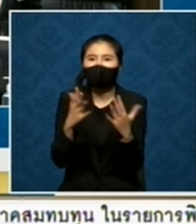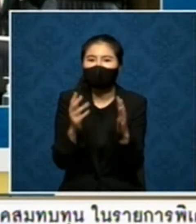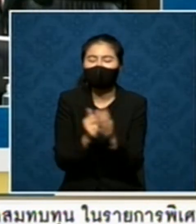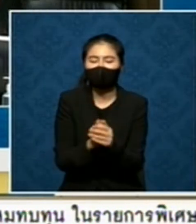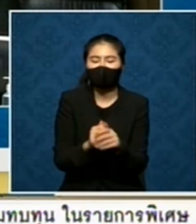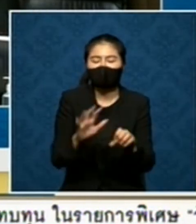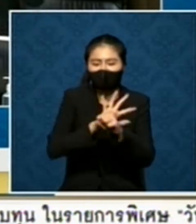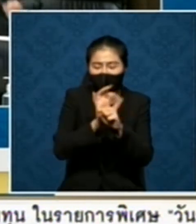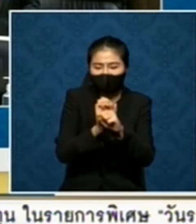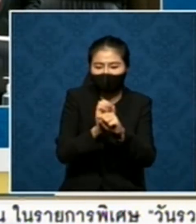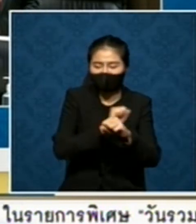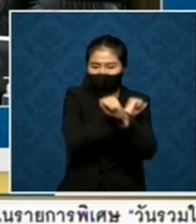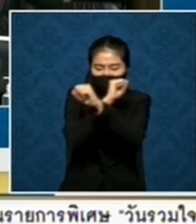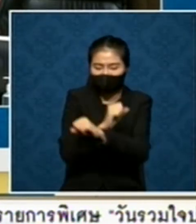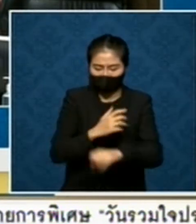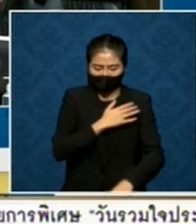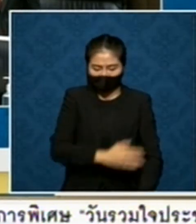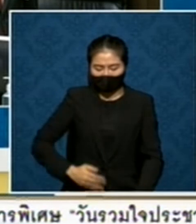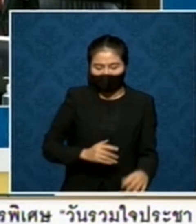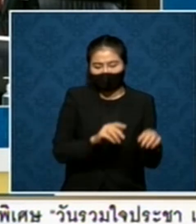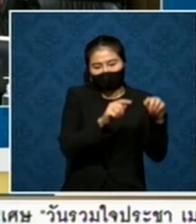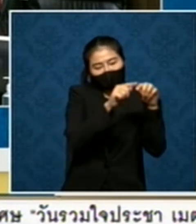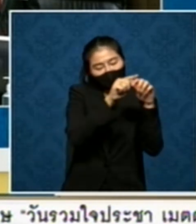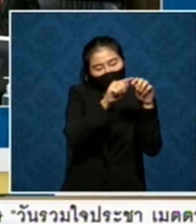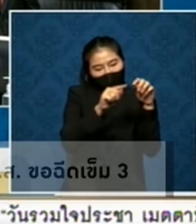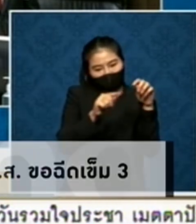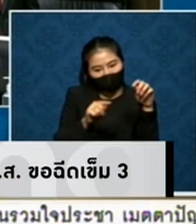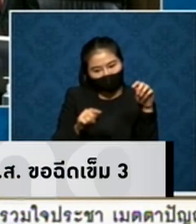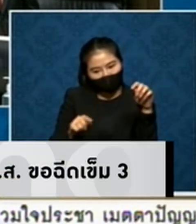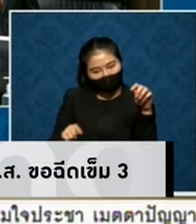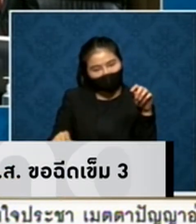ผมไม่สบายใจนะว่าเมื่อวานเป็นข่าวทุกช่องเลย